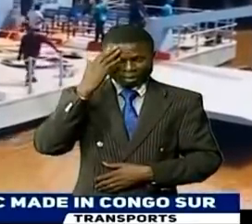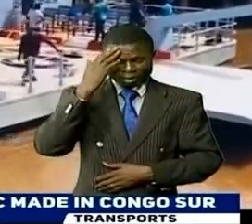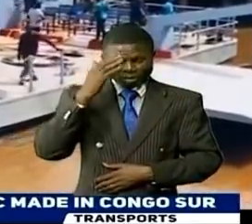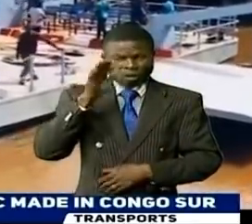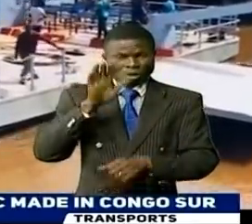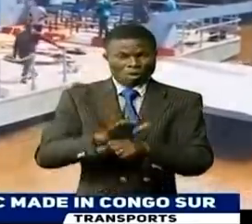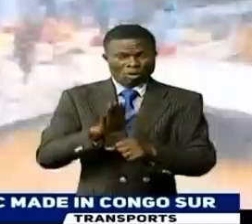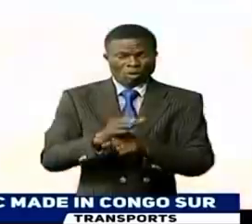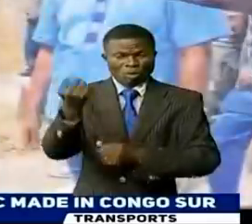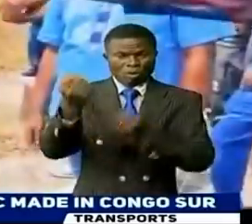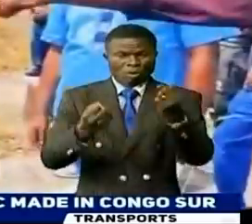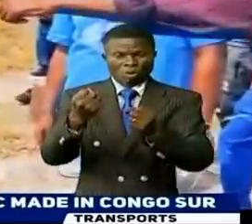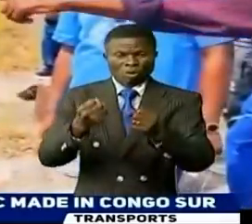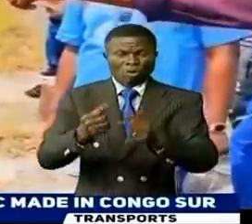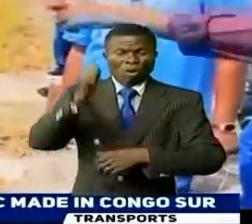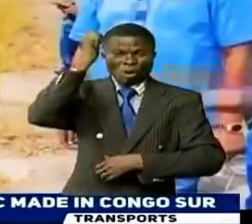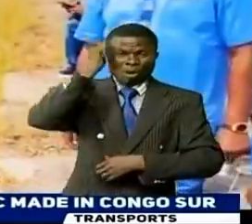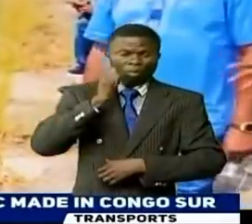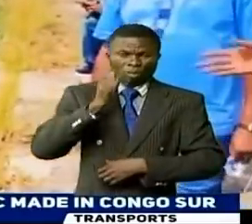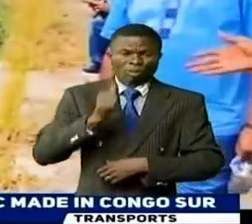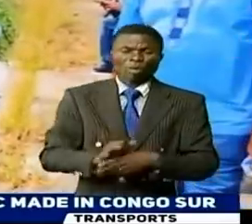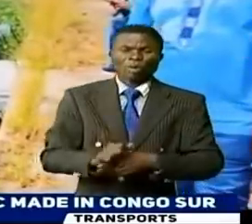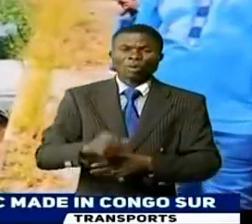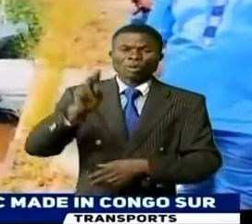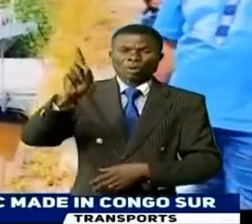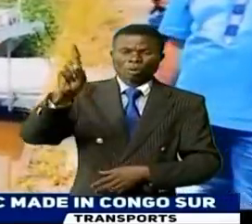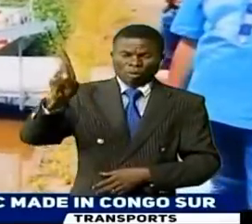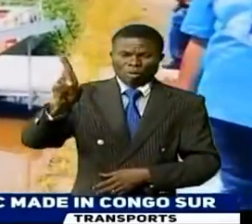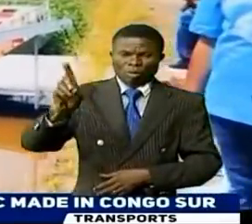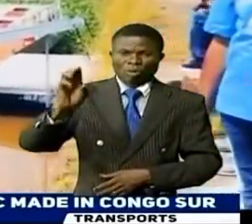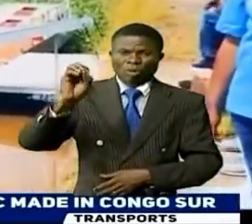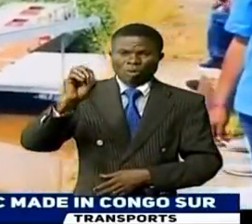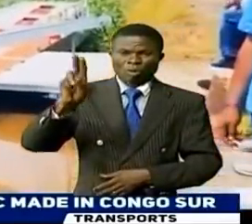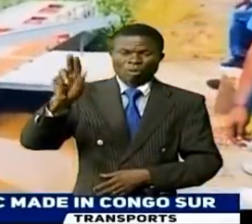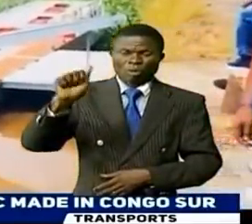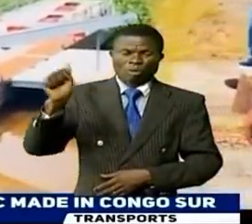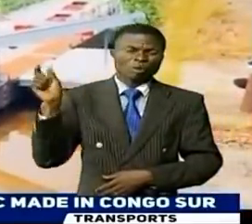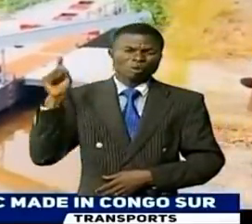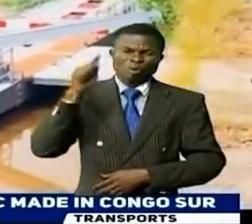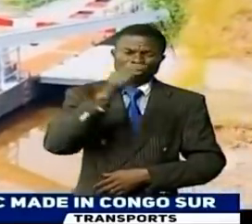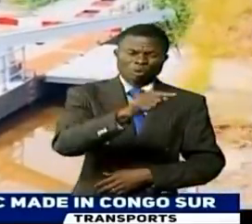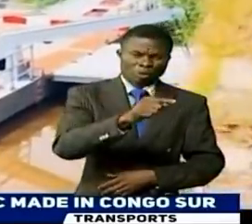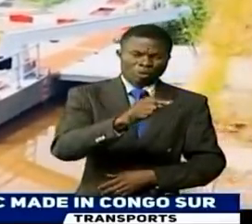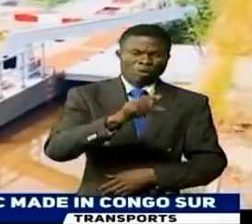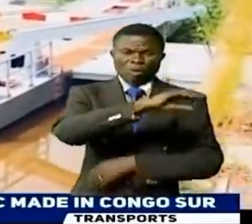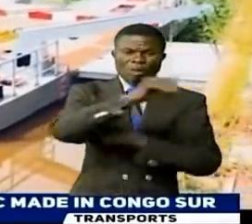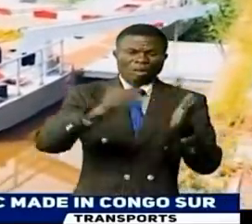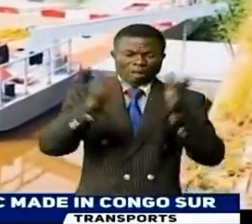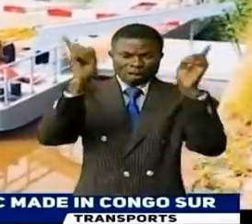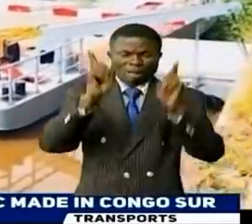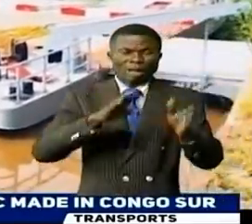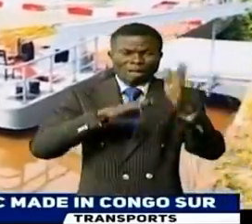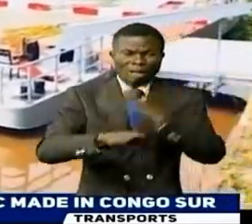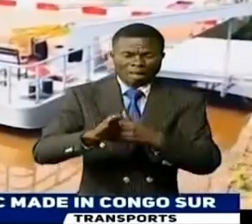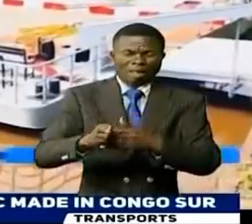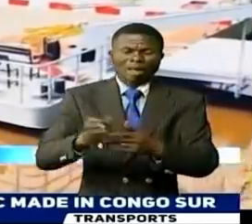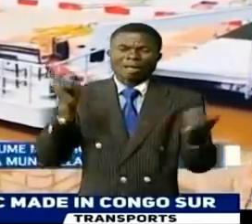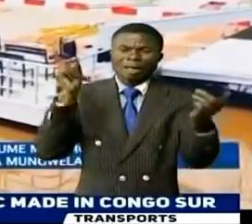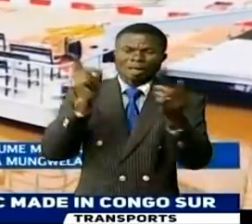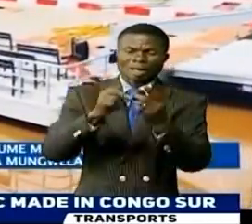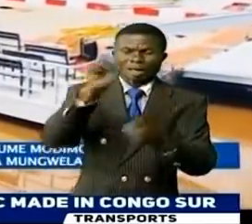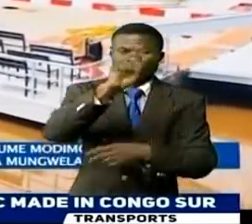en provenance du port de Douala, Lomé et Lagos peut rouler jusqu'à Bangui, monter sur ses bacs et rejoindre